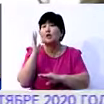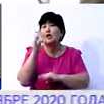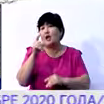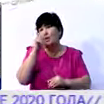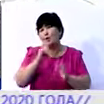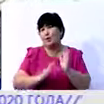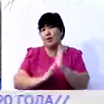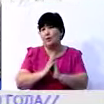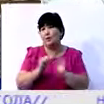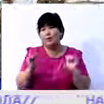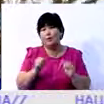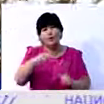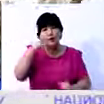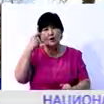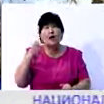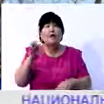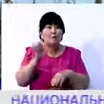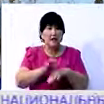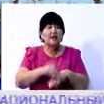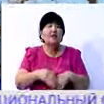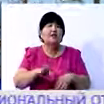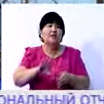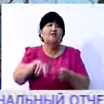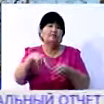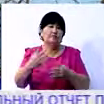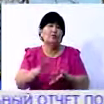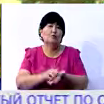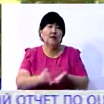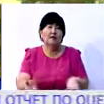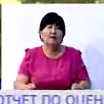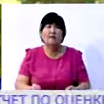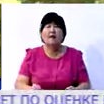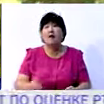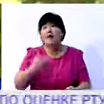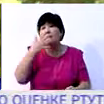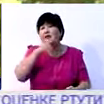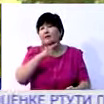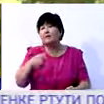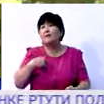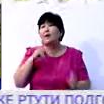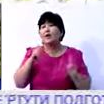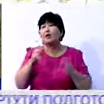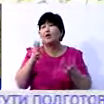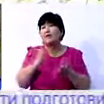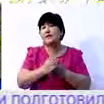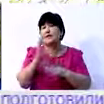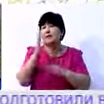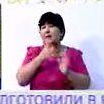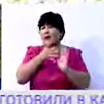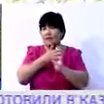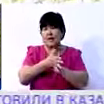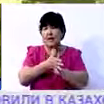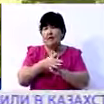плохо переносят мороз и жару, болеют и умирают. В летний период мы наблюдаем, вот наши деревья становятся прозрачные. То есть